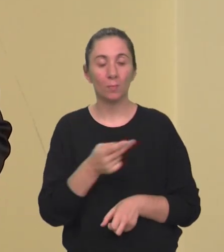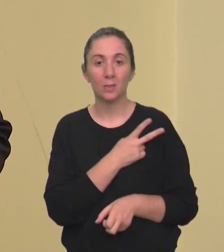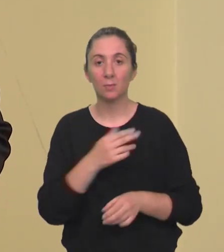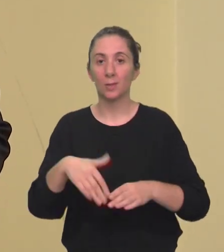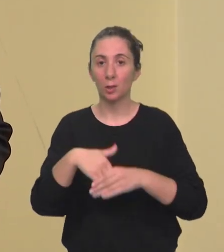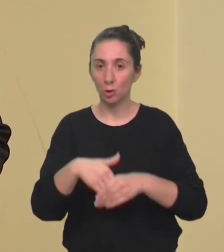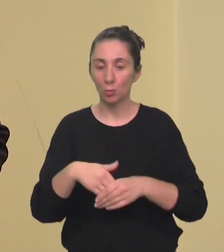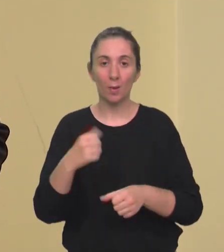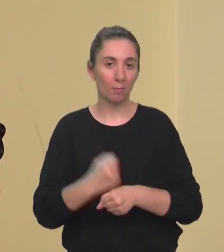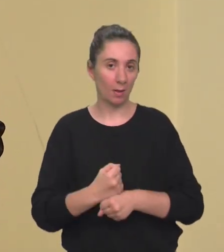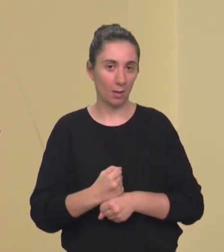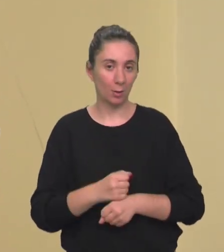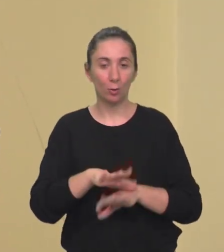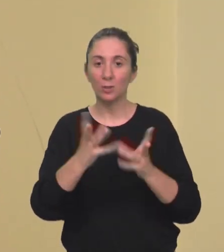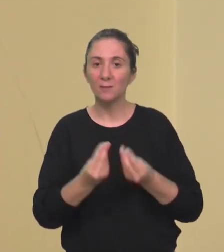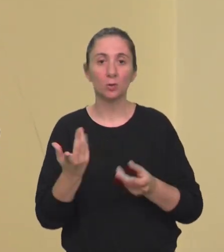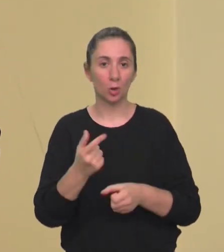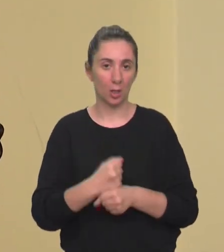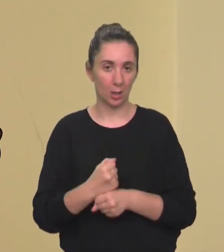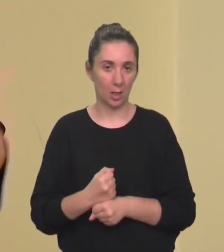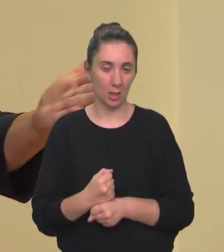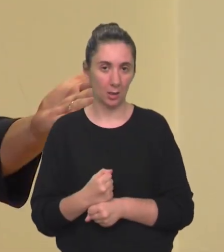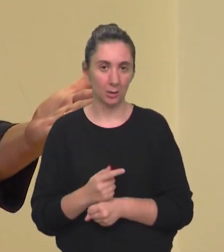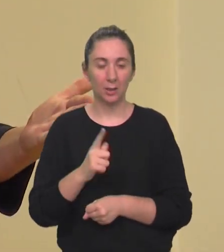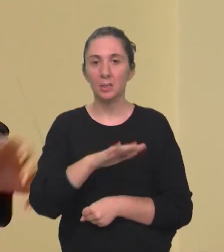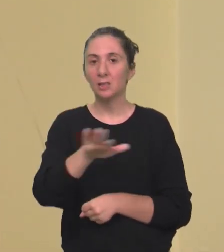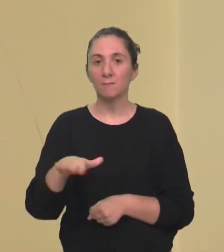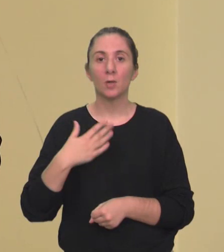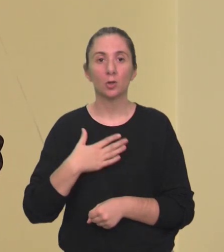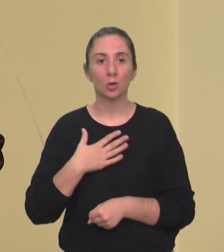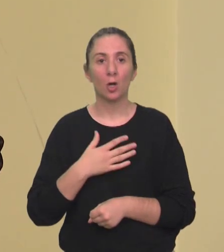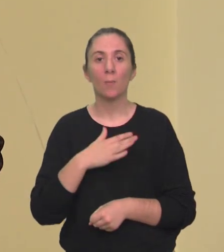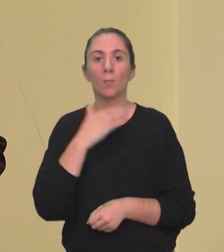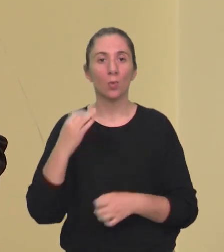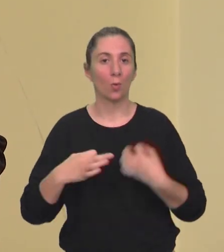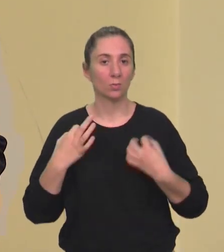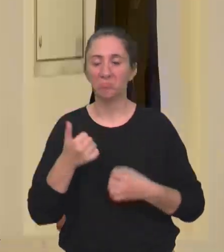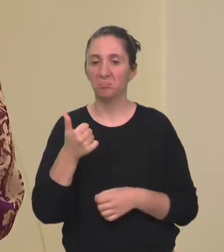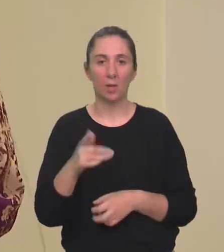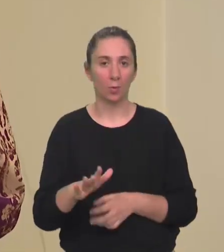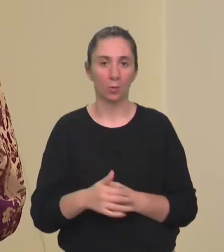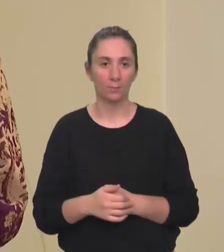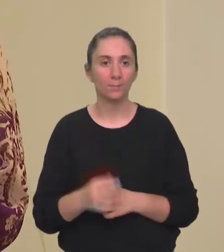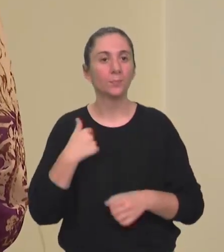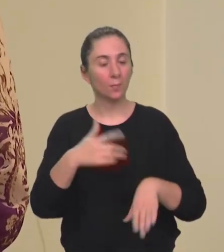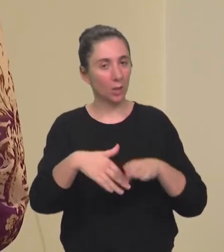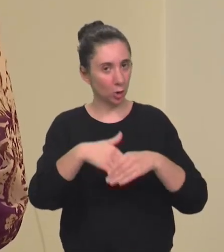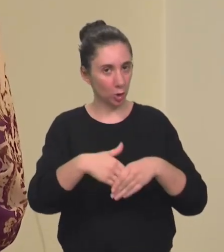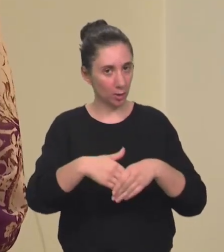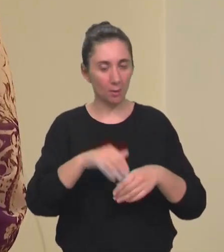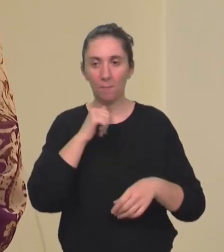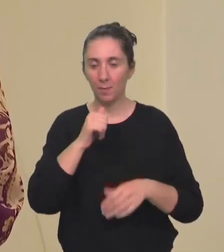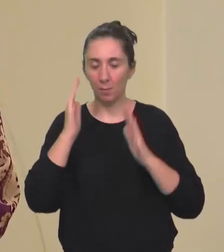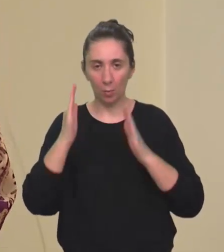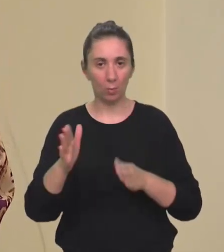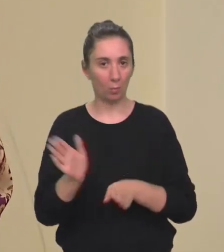iskrene čestitke na radu, na svemu što radite i svima želim puno zdravlja. Samo to. I čestitam i ne mogu